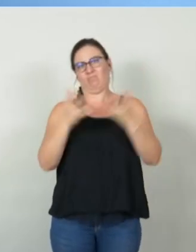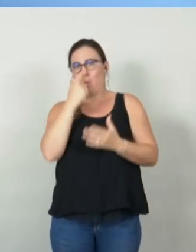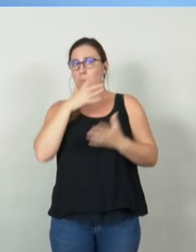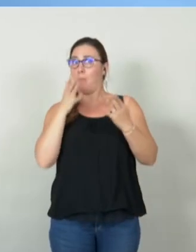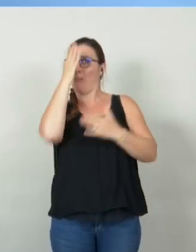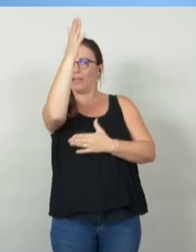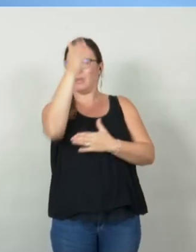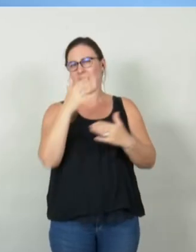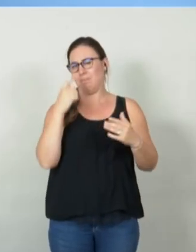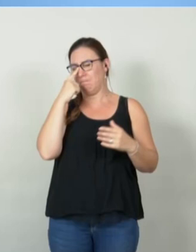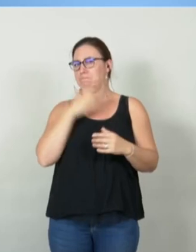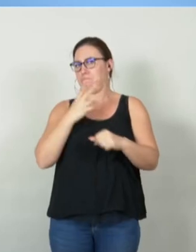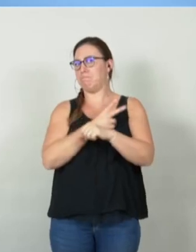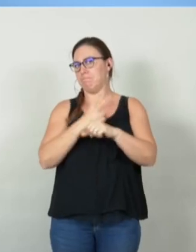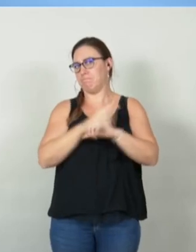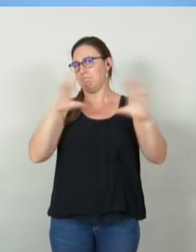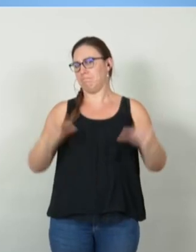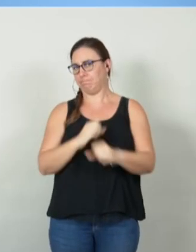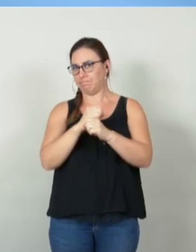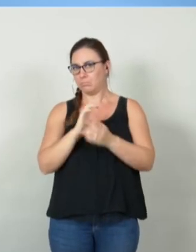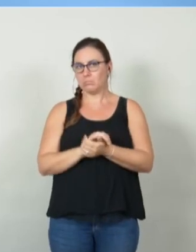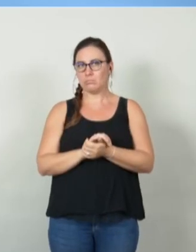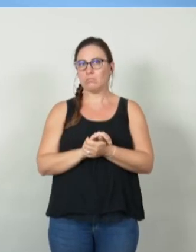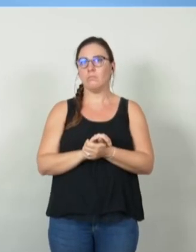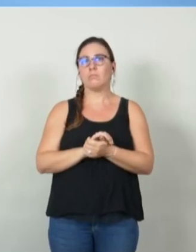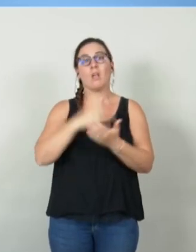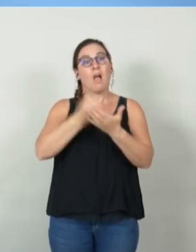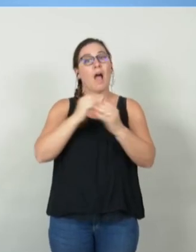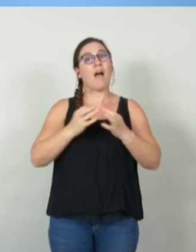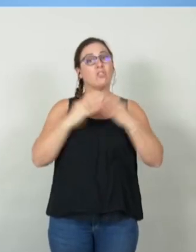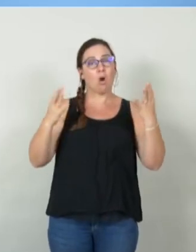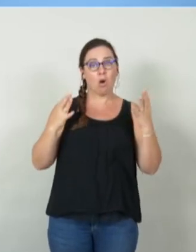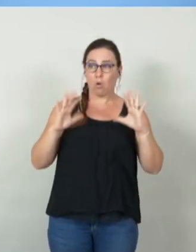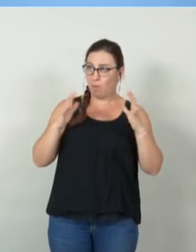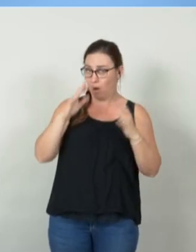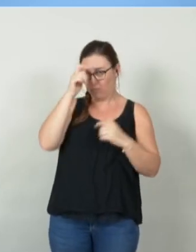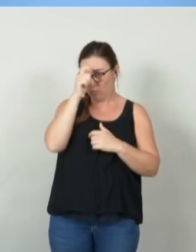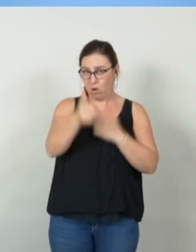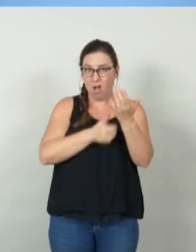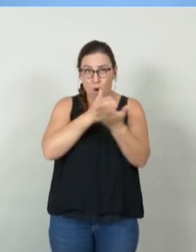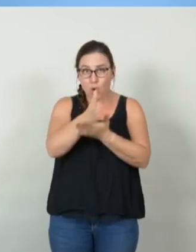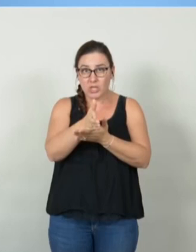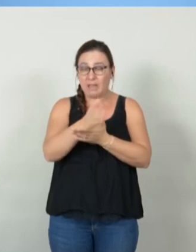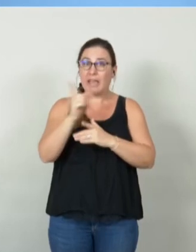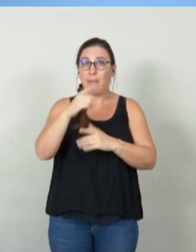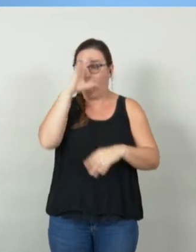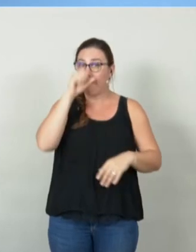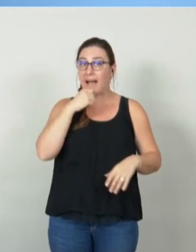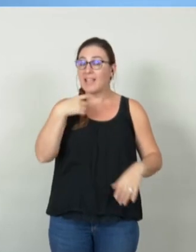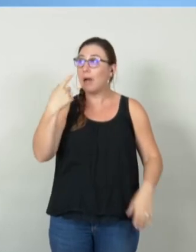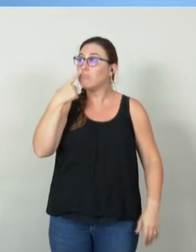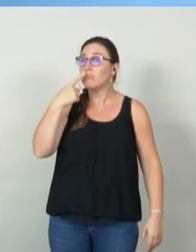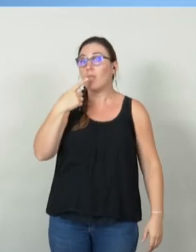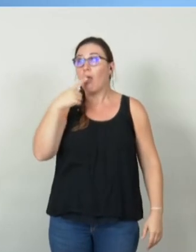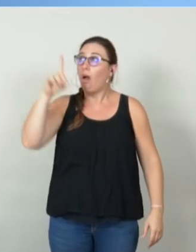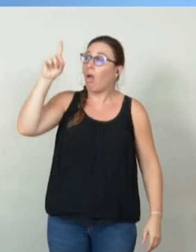document sans ces éléments là comment pouvez-vous construire une stratégie qui fait sens autrement qu'au doigt mouillé vous